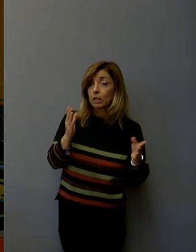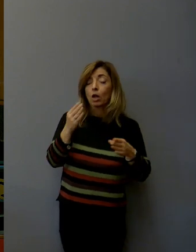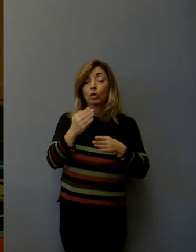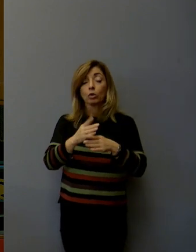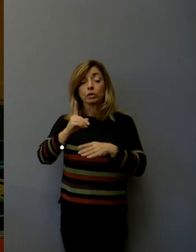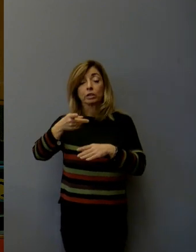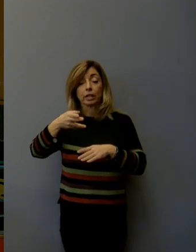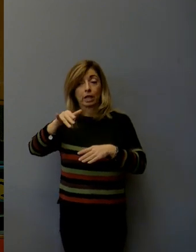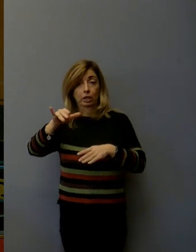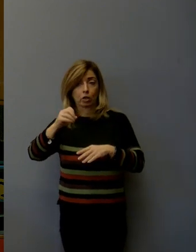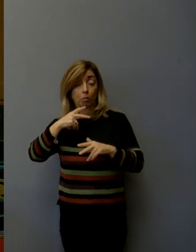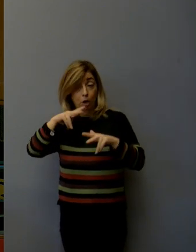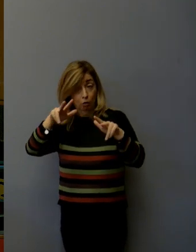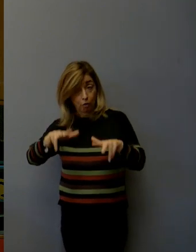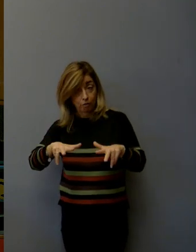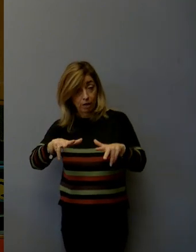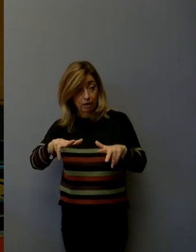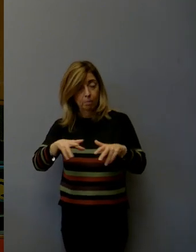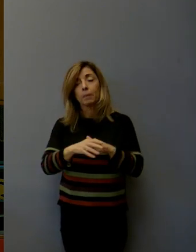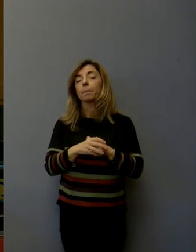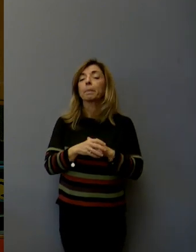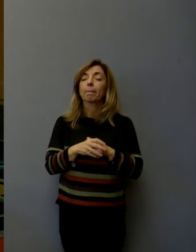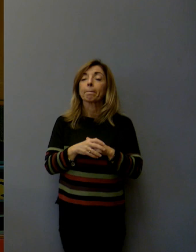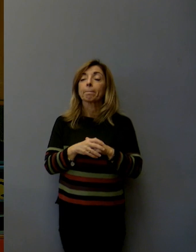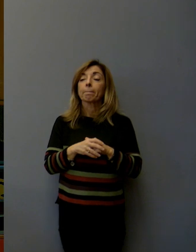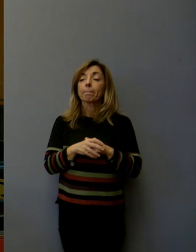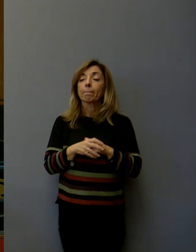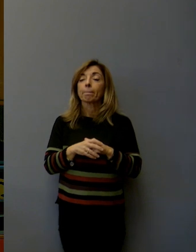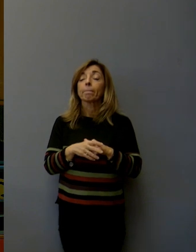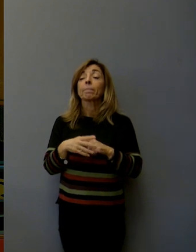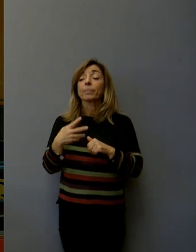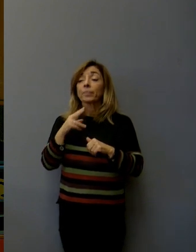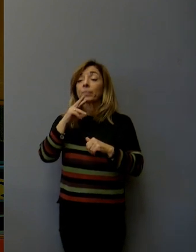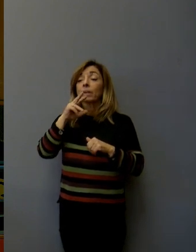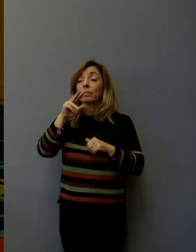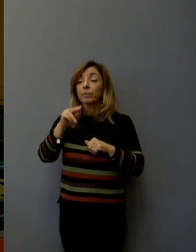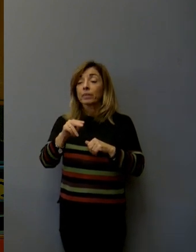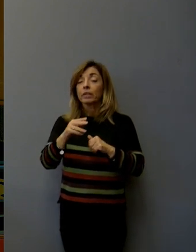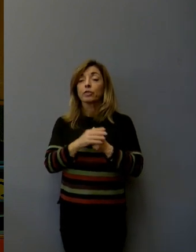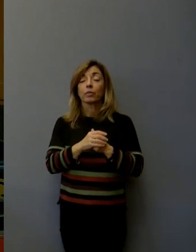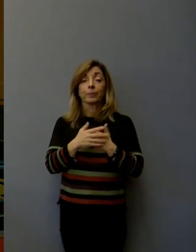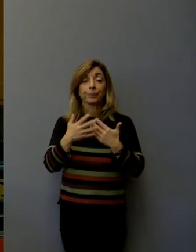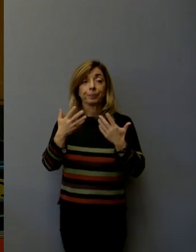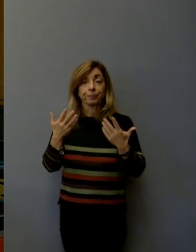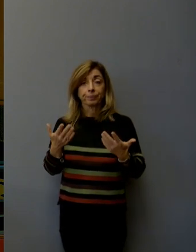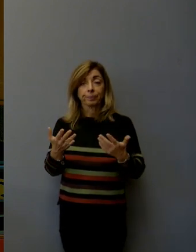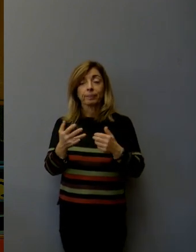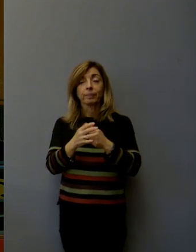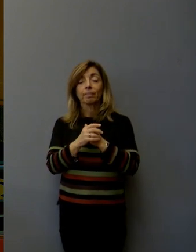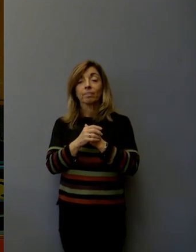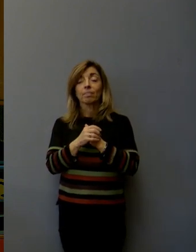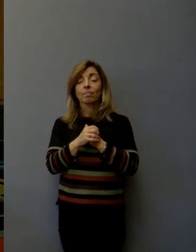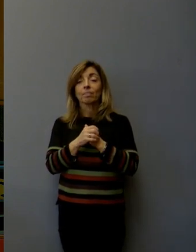Ghio me lo confermerà dicevo dicevo dicevo quindi che per quanto riguarda Per quanto